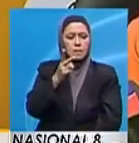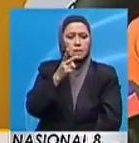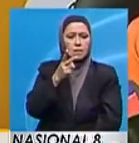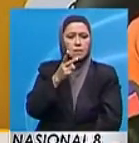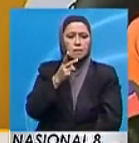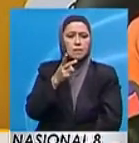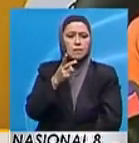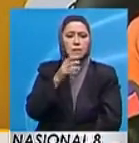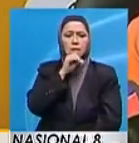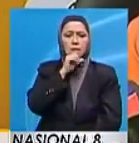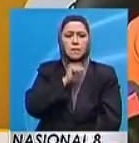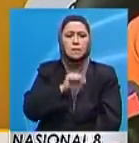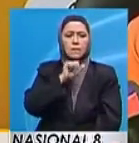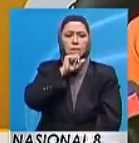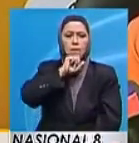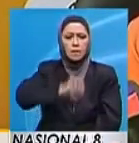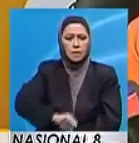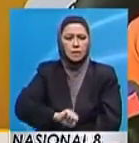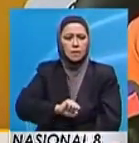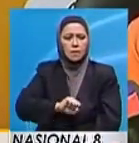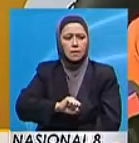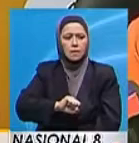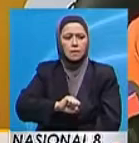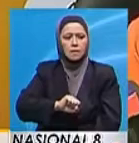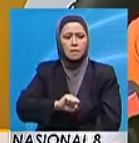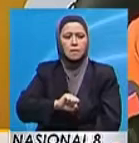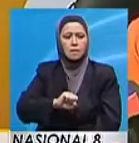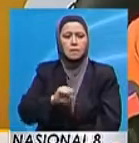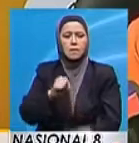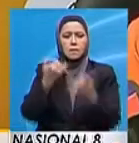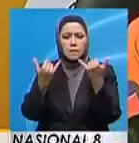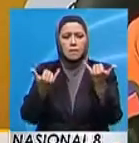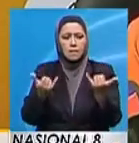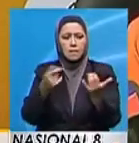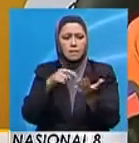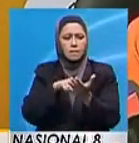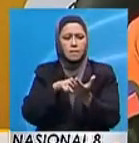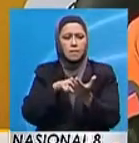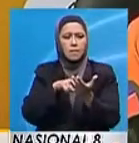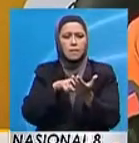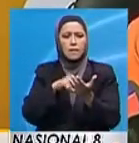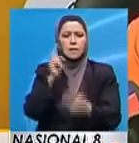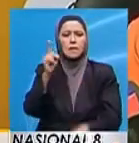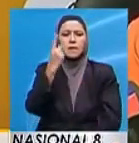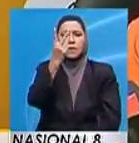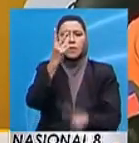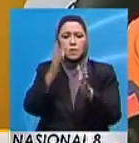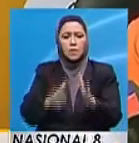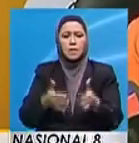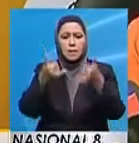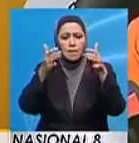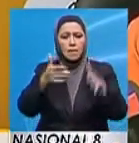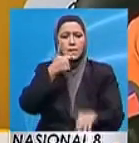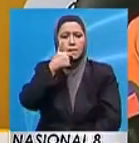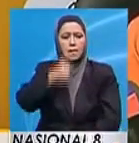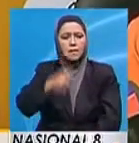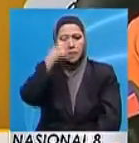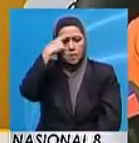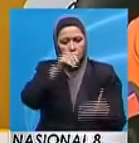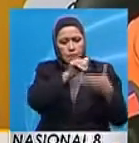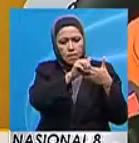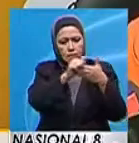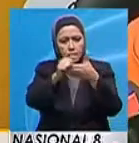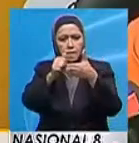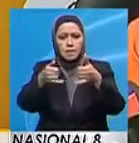saya yang tertua sekali last year, yang tertua di Malaysia. Tapi sekarang ni hanya dua saja pemain lama untuk guide pemain-pemain